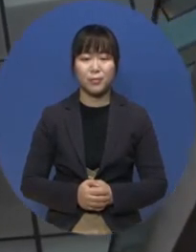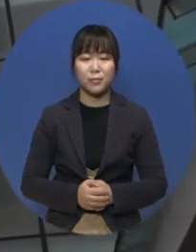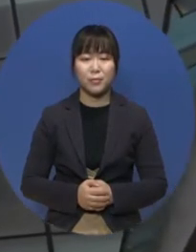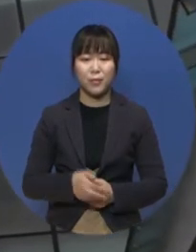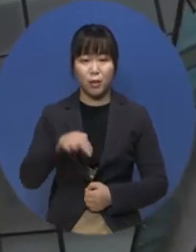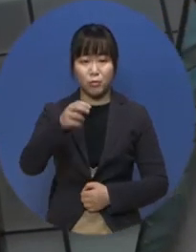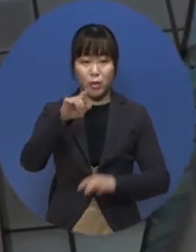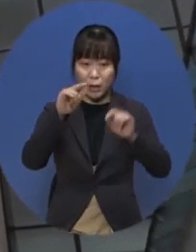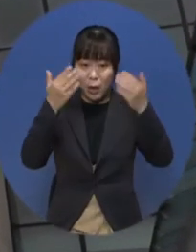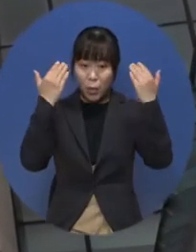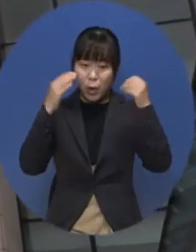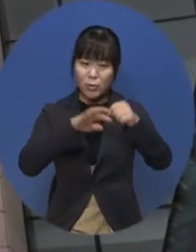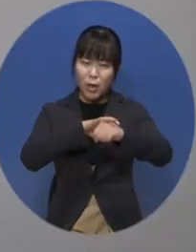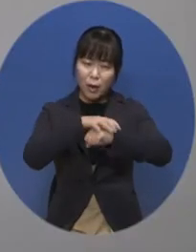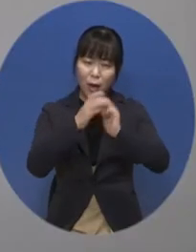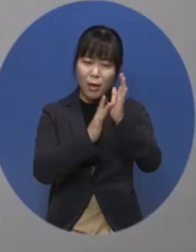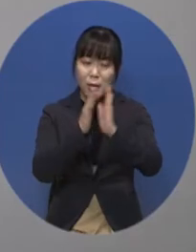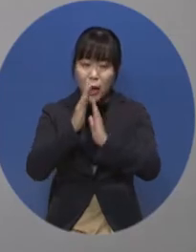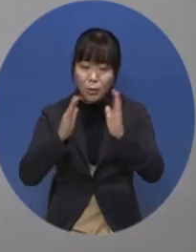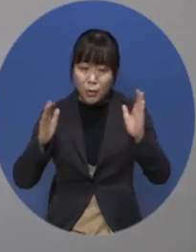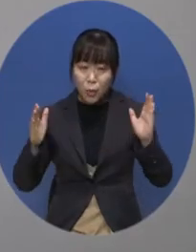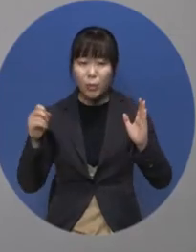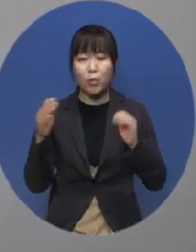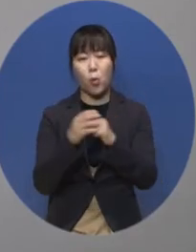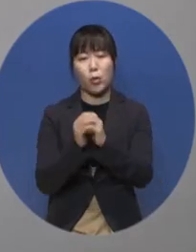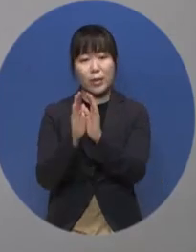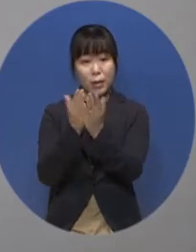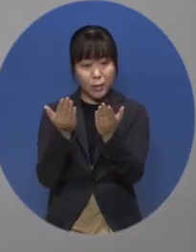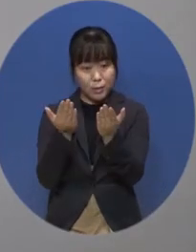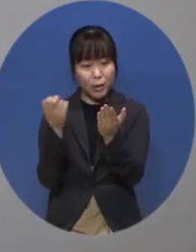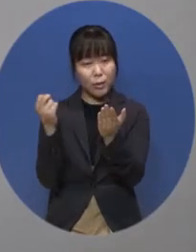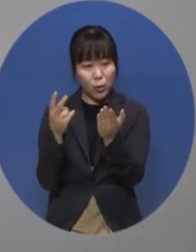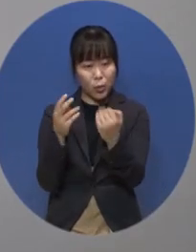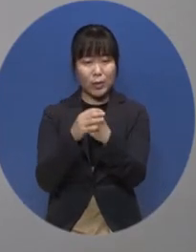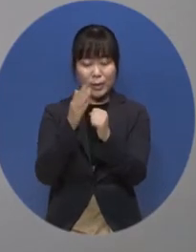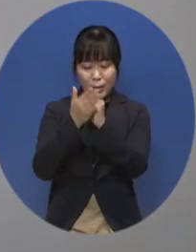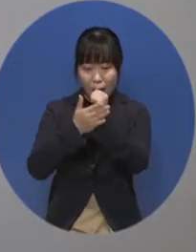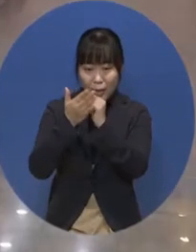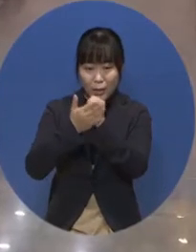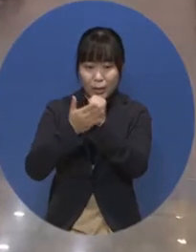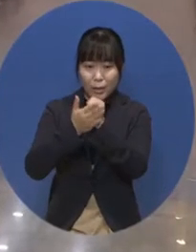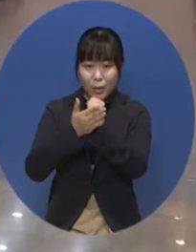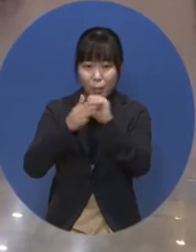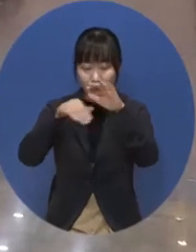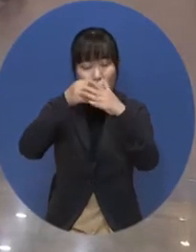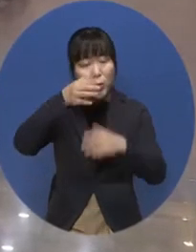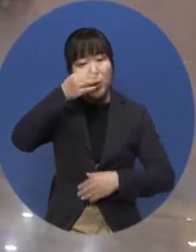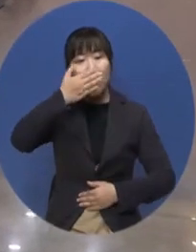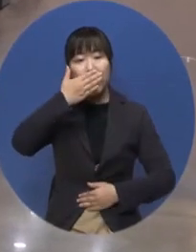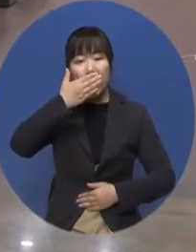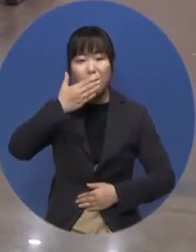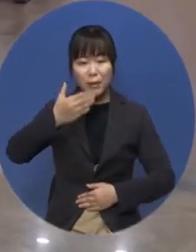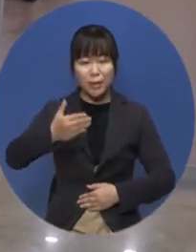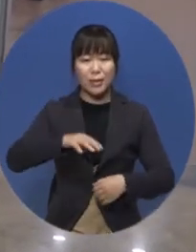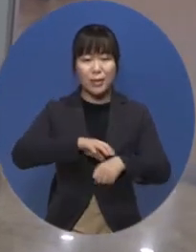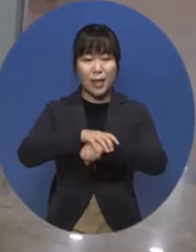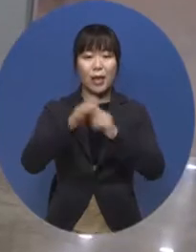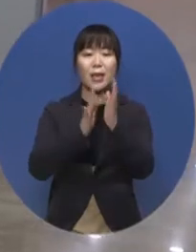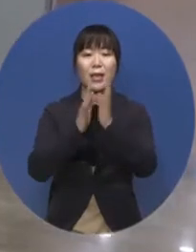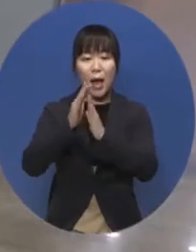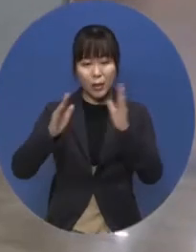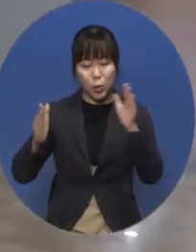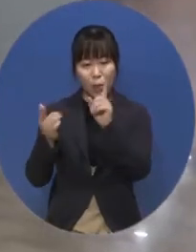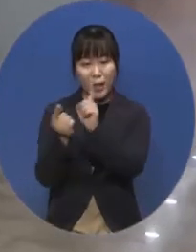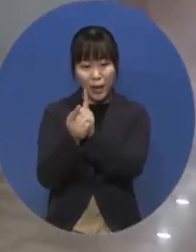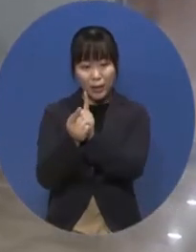순천대학교 가 세계의 약초 평원과 약초 책자 사진을 한눈에 감상할 수 있는 책의 약초를